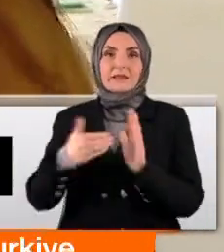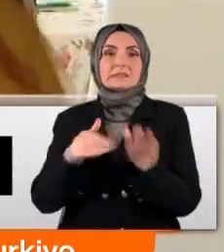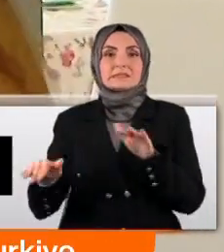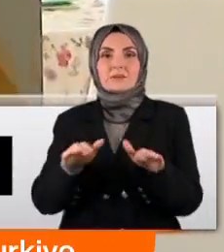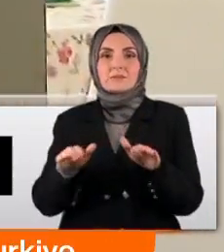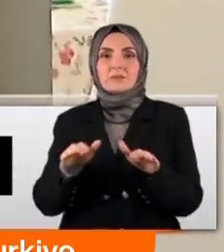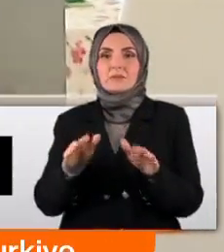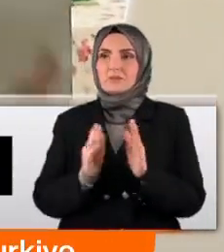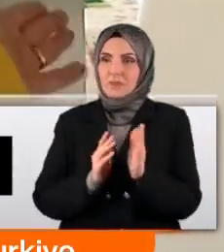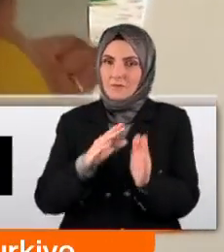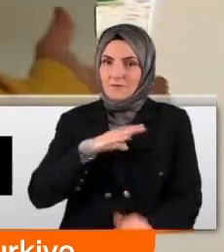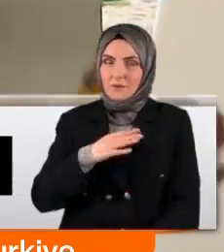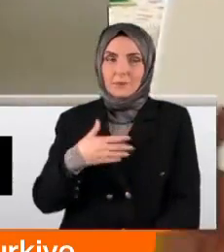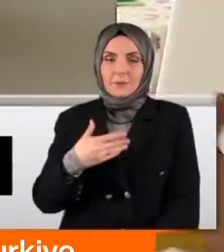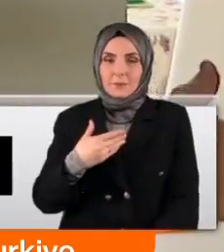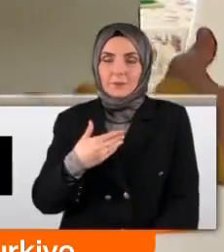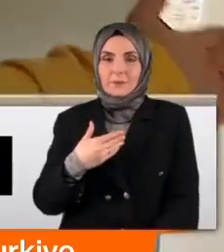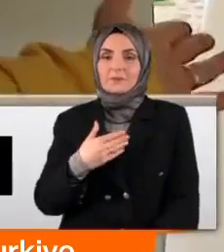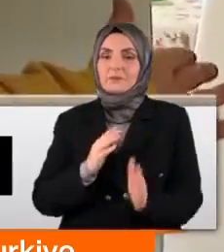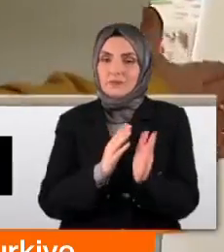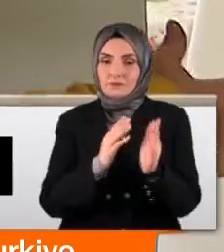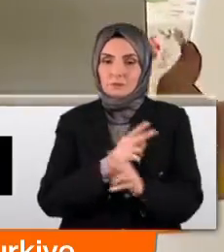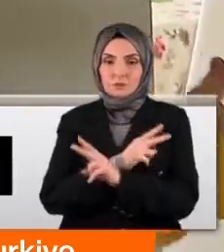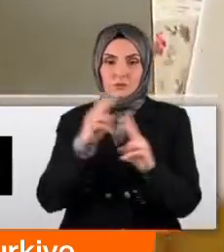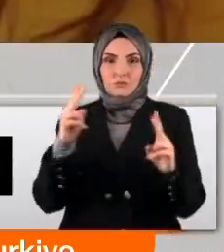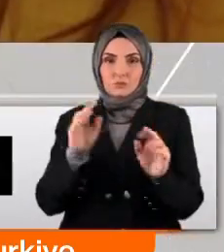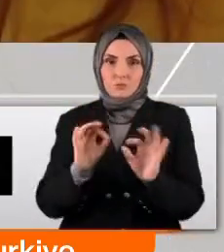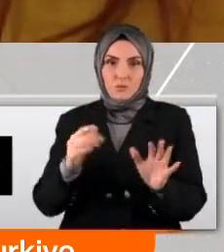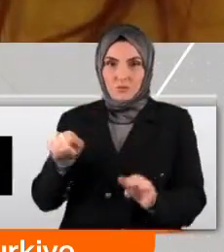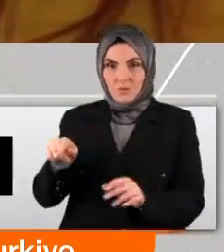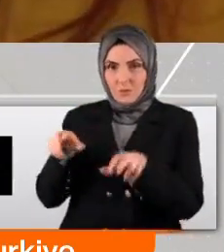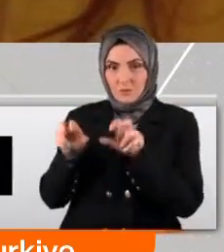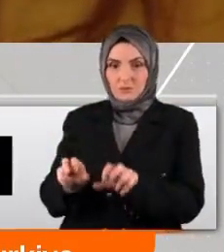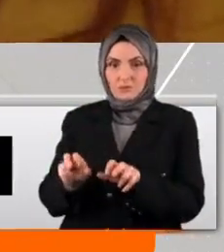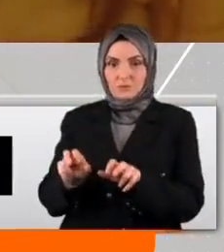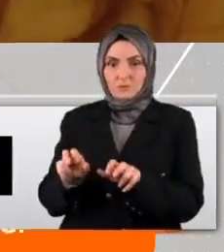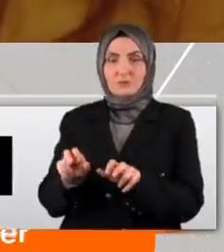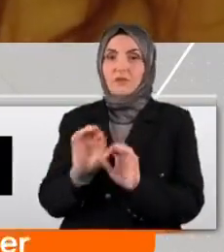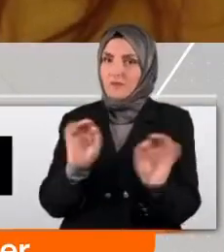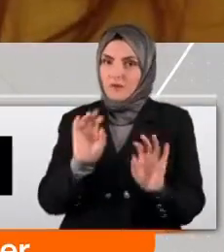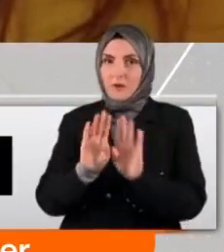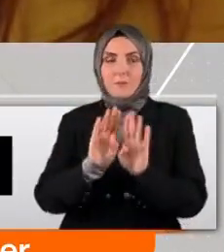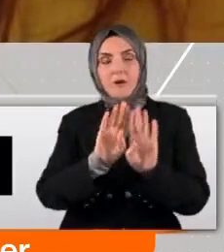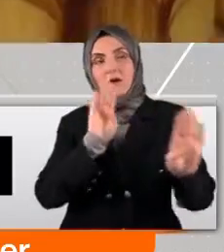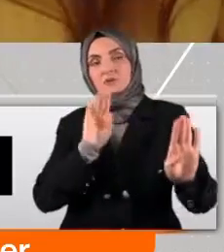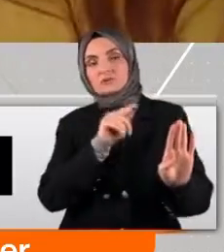Hala tedirginiz. Gündüzleri bu şekildeyim. Orada oturuyorum. Kapı açık mı oturuyorsun? Evet, kapı